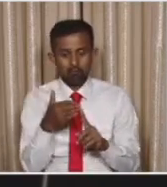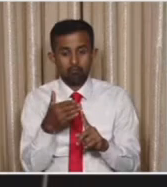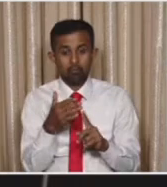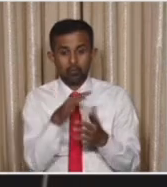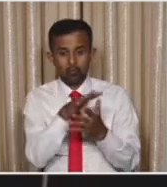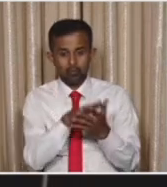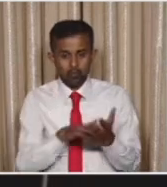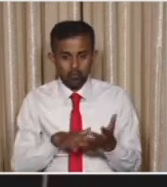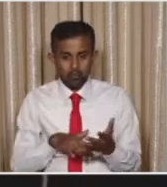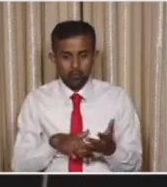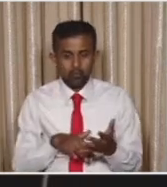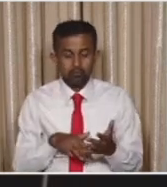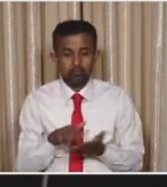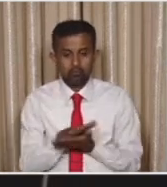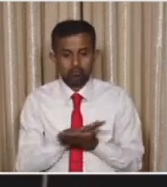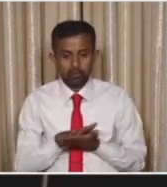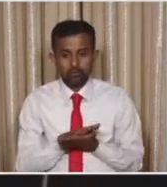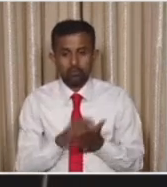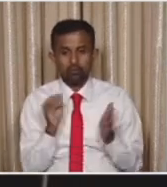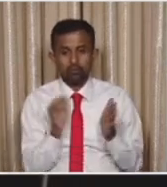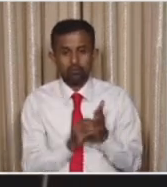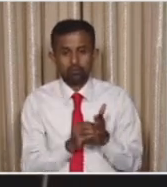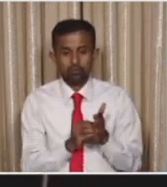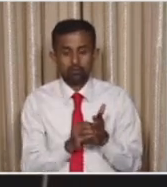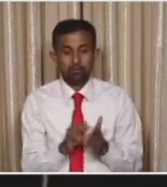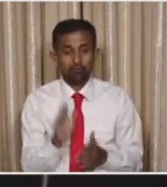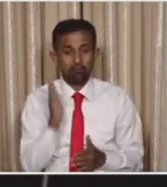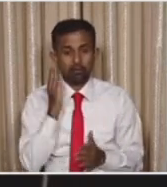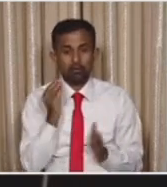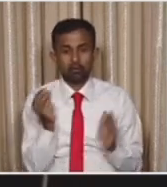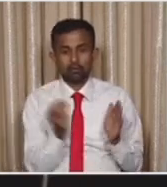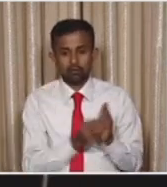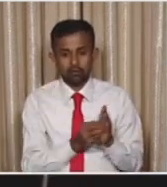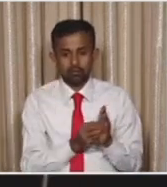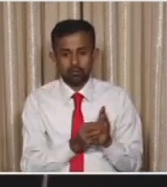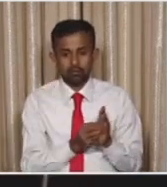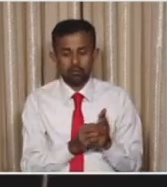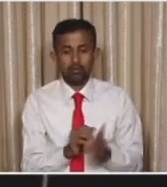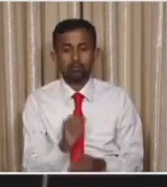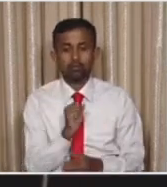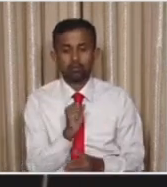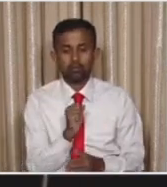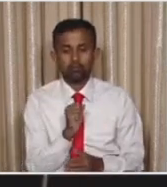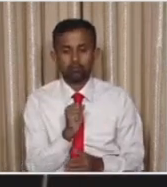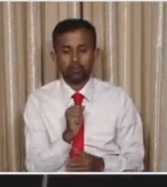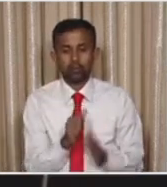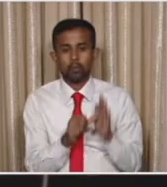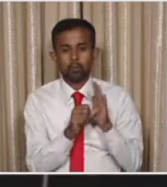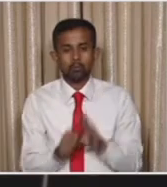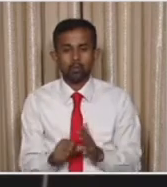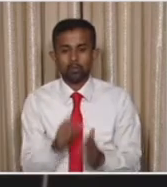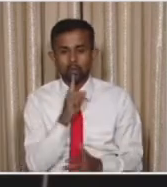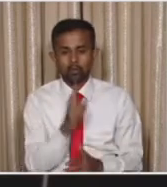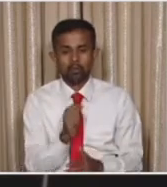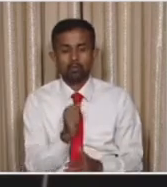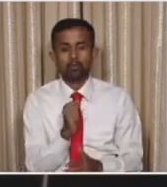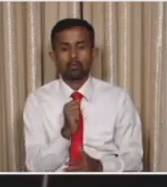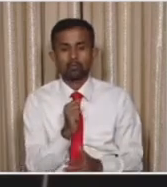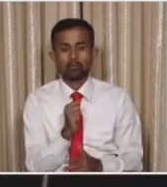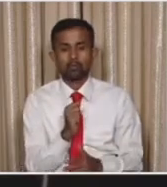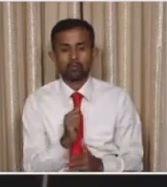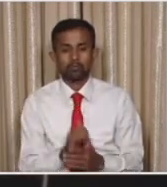පතය නිශ්චිතව දැක්වීම විශේෂ දැක්කේක දක්වන්න මොකද්ද මේ අපහාසය කියන්නේ define what